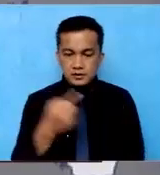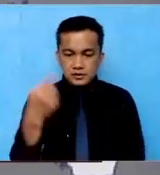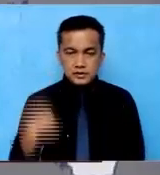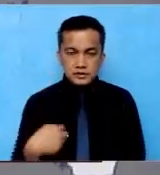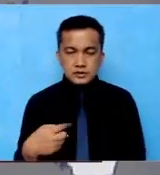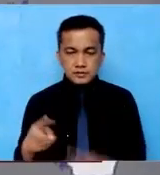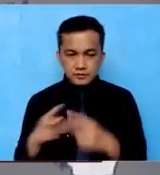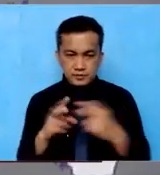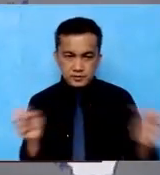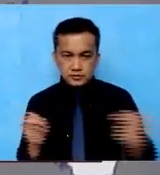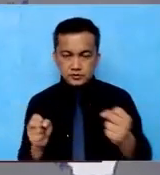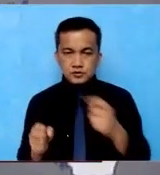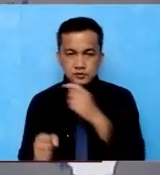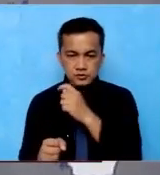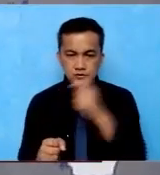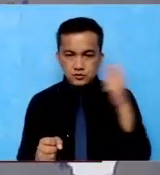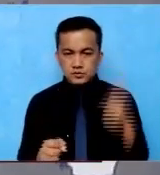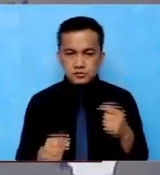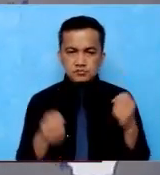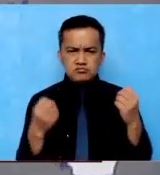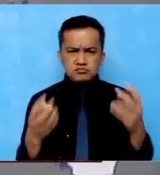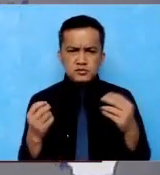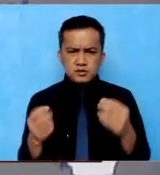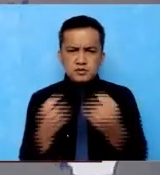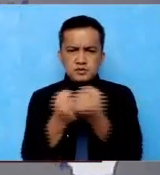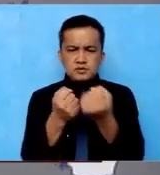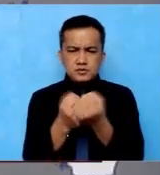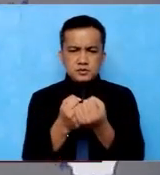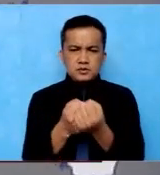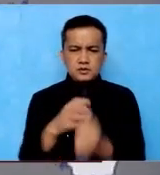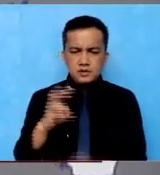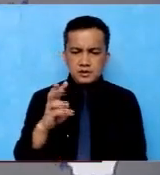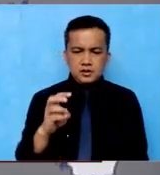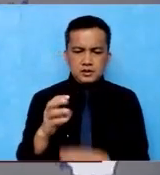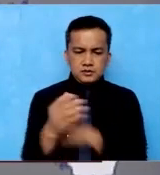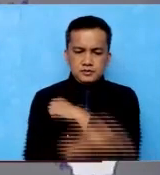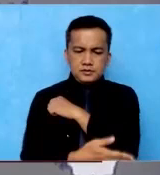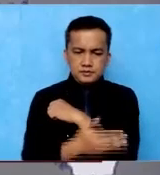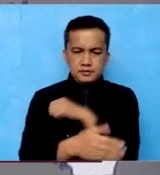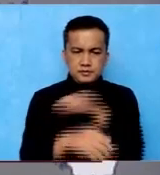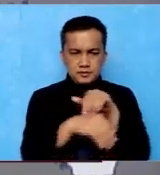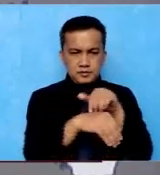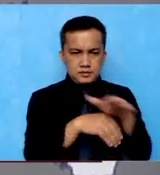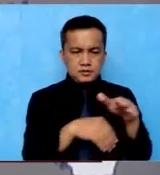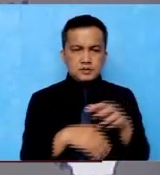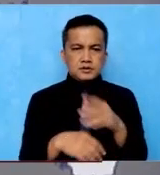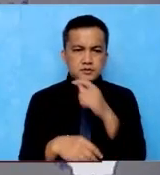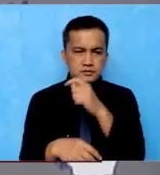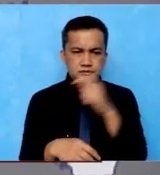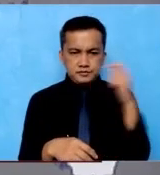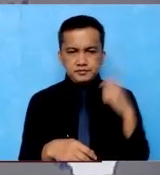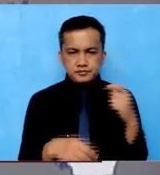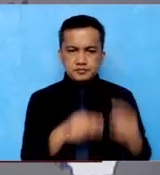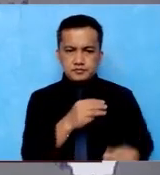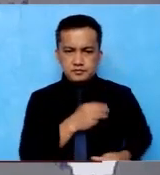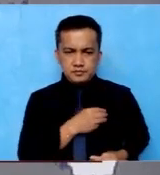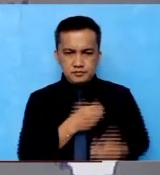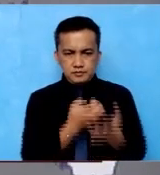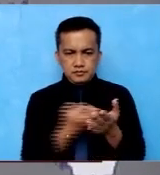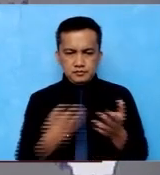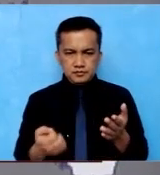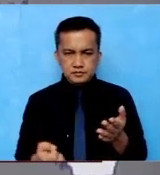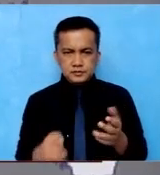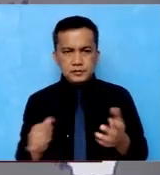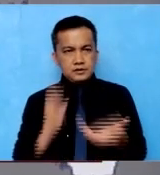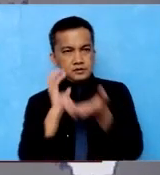ang suporta ng di bababa sa 16 na bansang nagpadala sa Ukraine ng military equipment gaya ng Javelin missiles